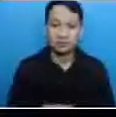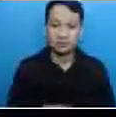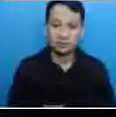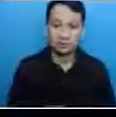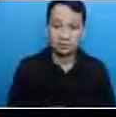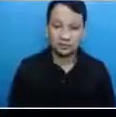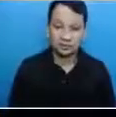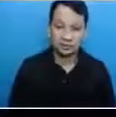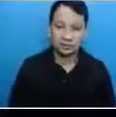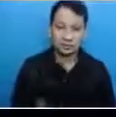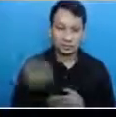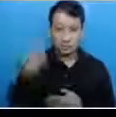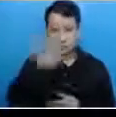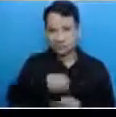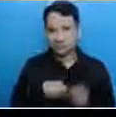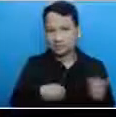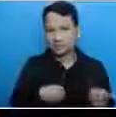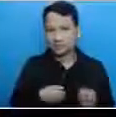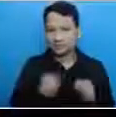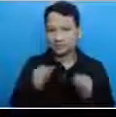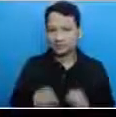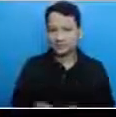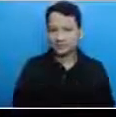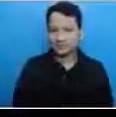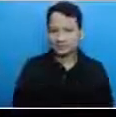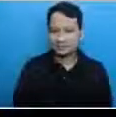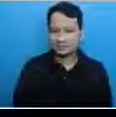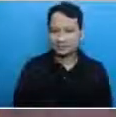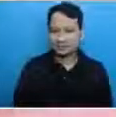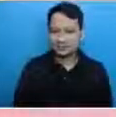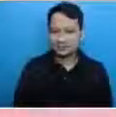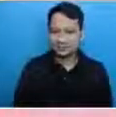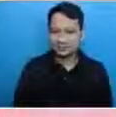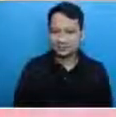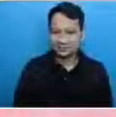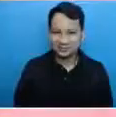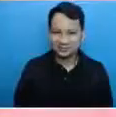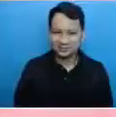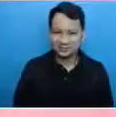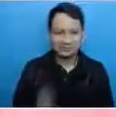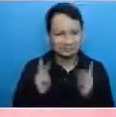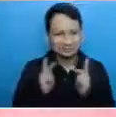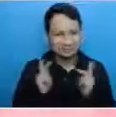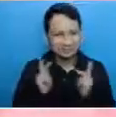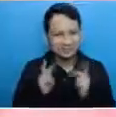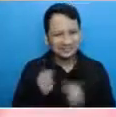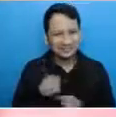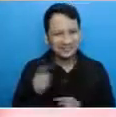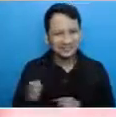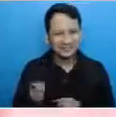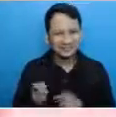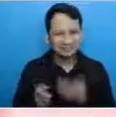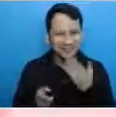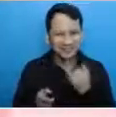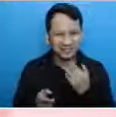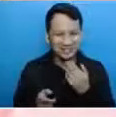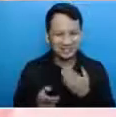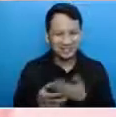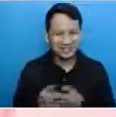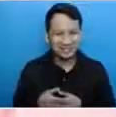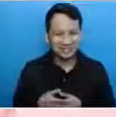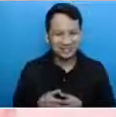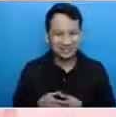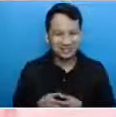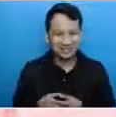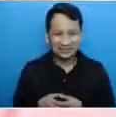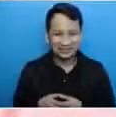Si Jeff po ay ayos na po siya bilang ama sa asawa ko sa akin. Kasi po ano po eh, pagsa mga pangalan namin, binibigay niya